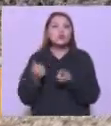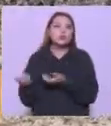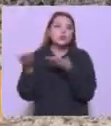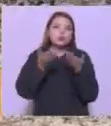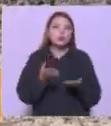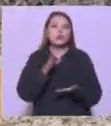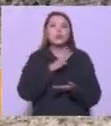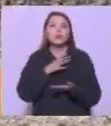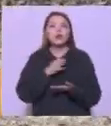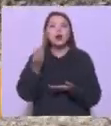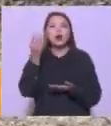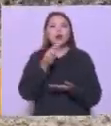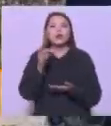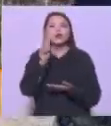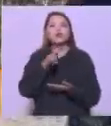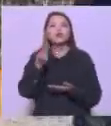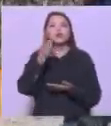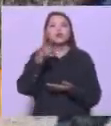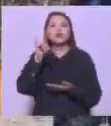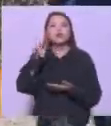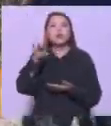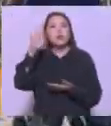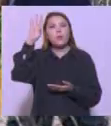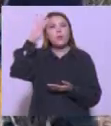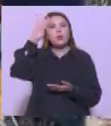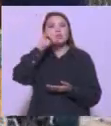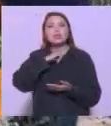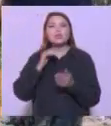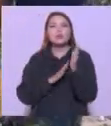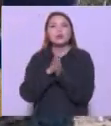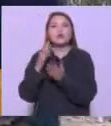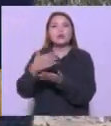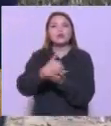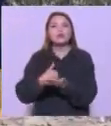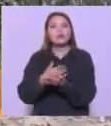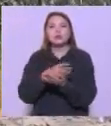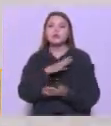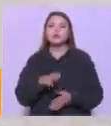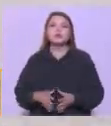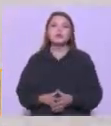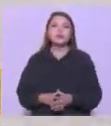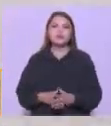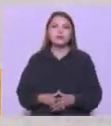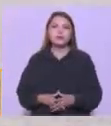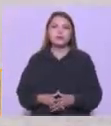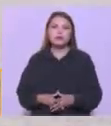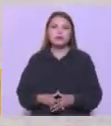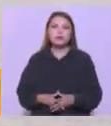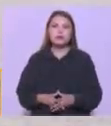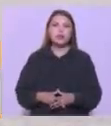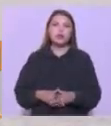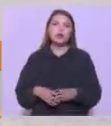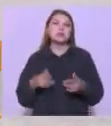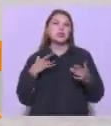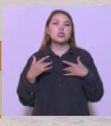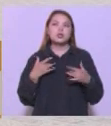салды. Ақтаудағы дзюдо мектебінің жігіттері де шөп жұлып қоқыс теруге құлшына кірісті. Осындай шараларға жиі қатысып